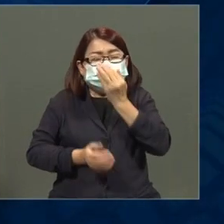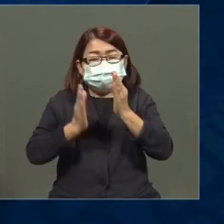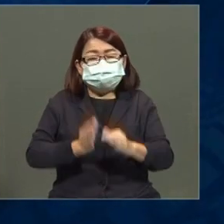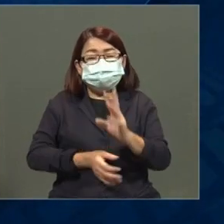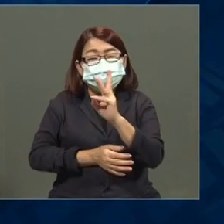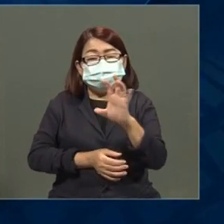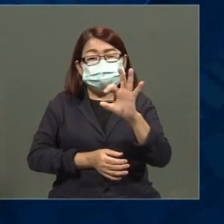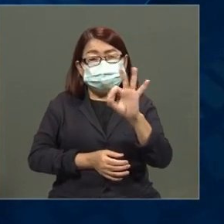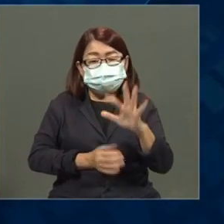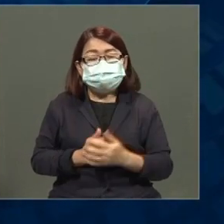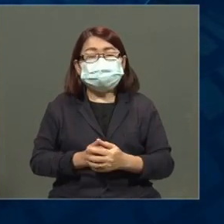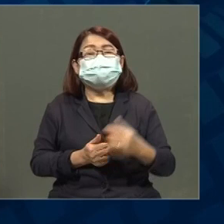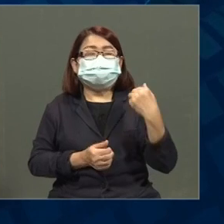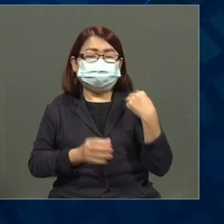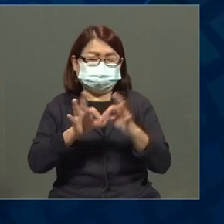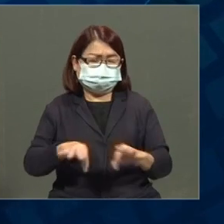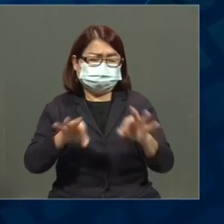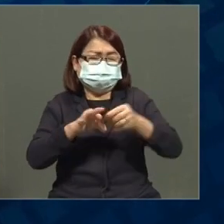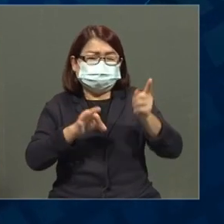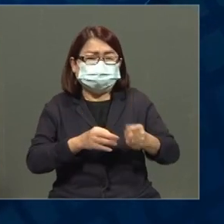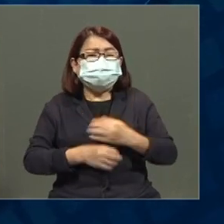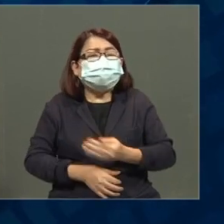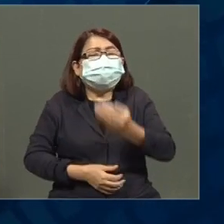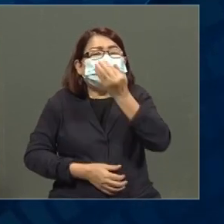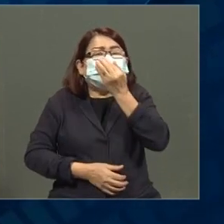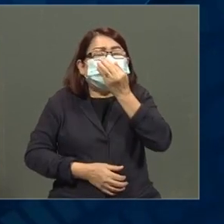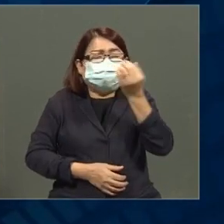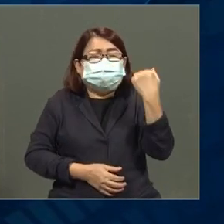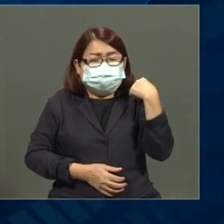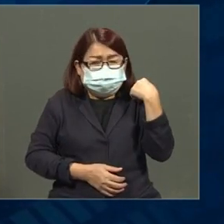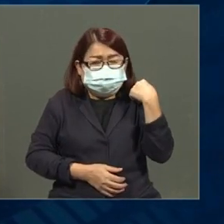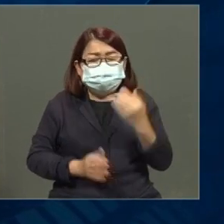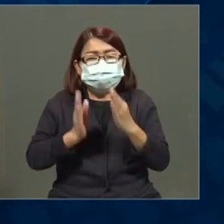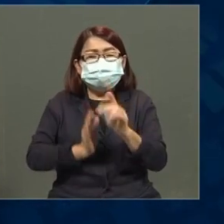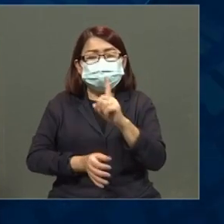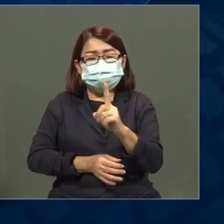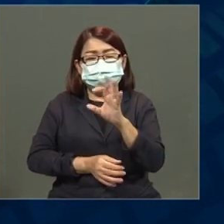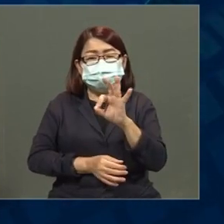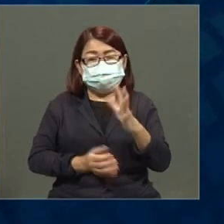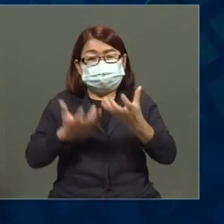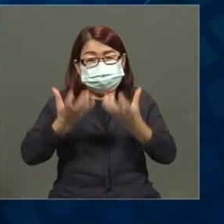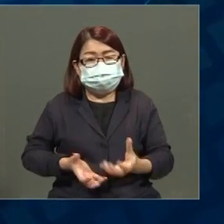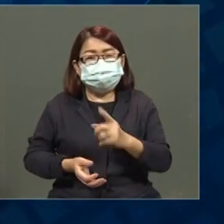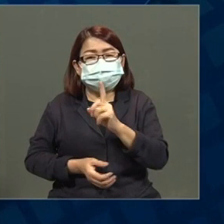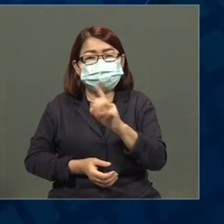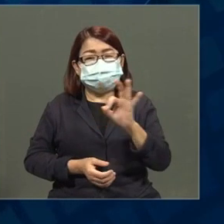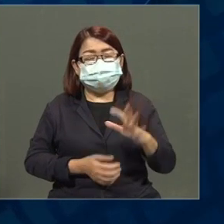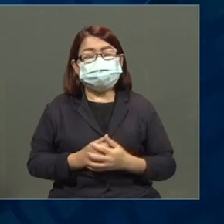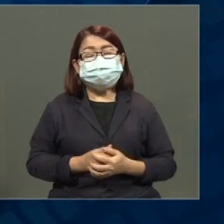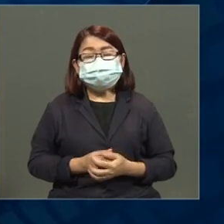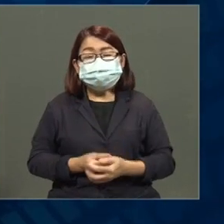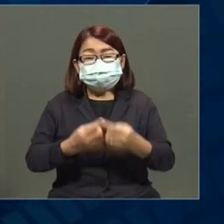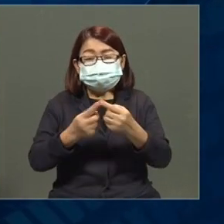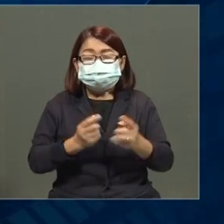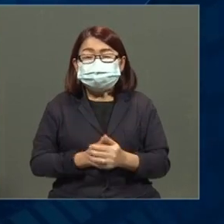695รายและจำเป็นต้องใช้เครื่องช่วยหายใจ199รายค่ะในส่วนของราย